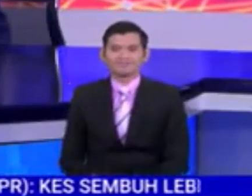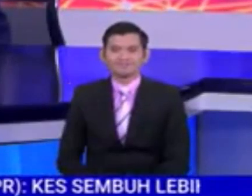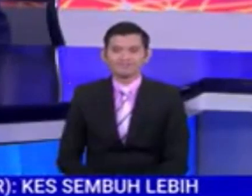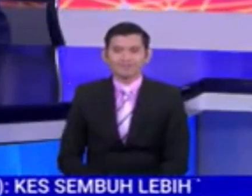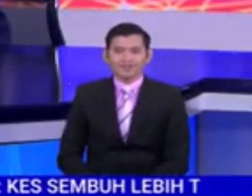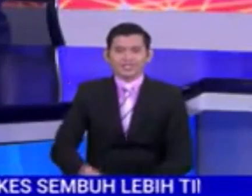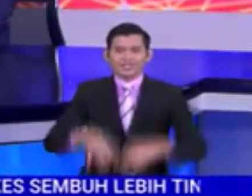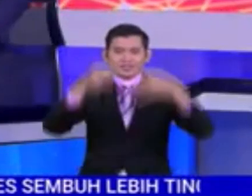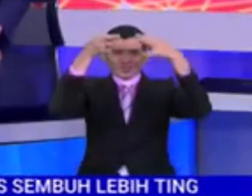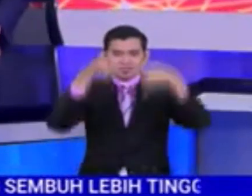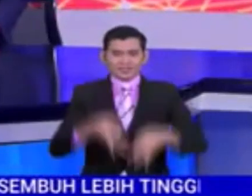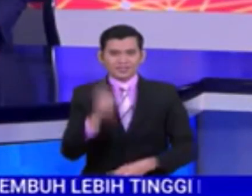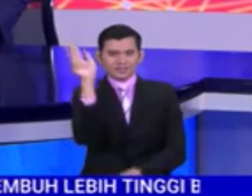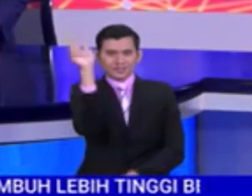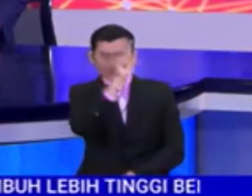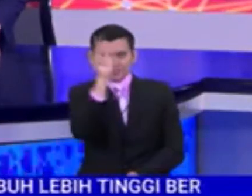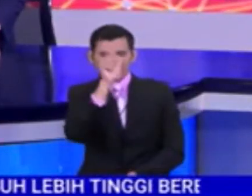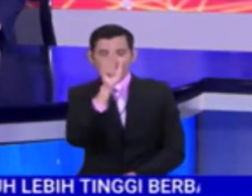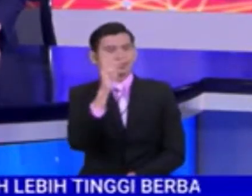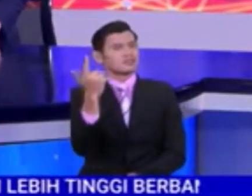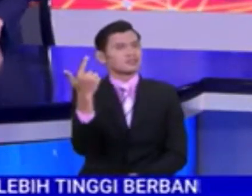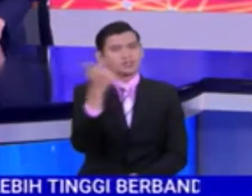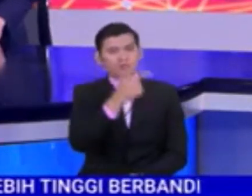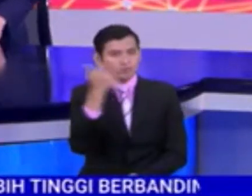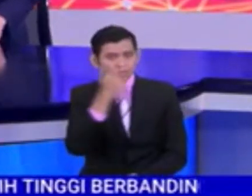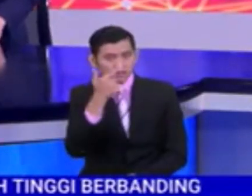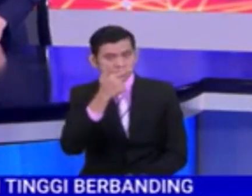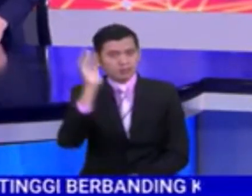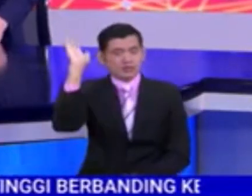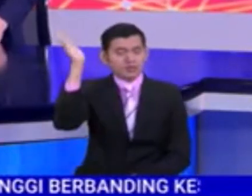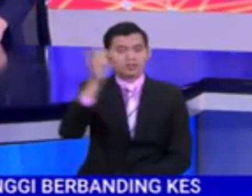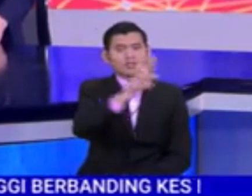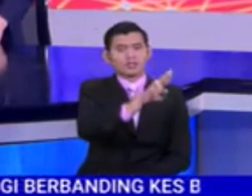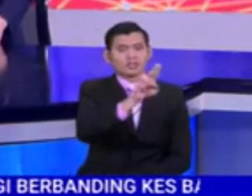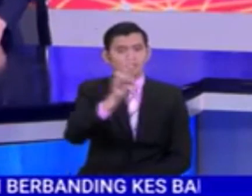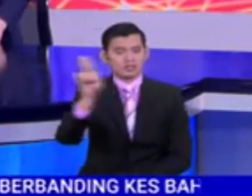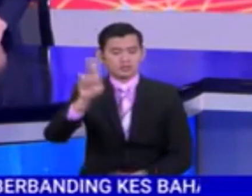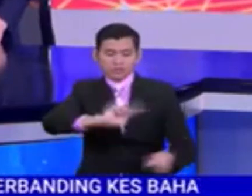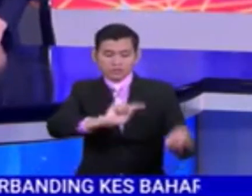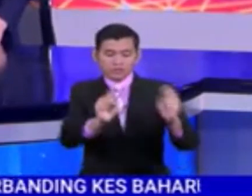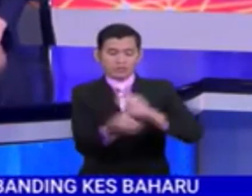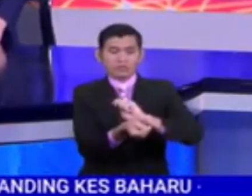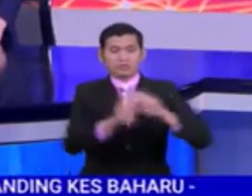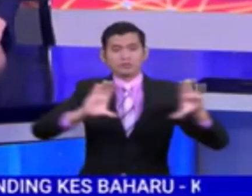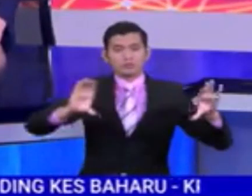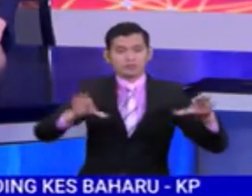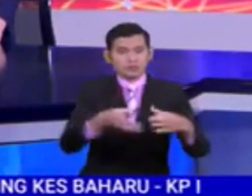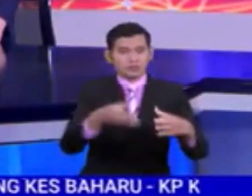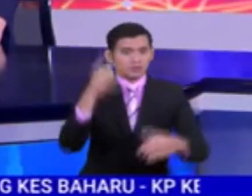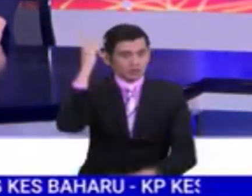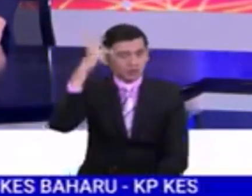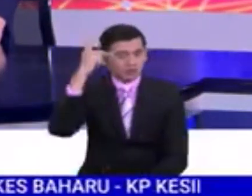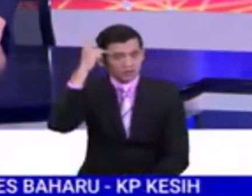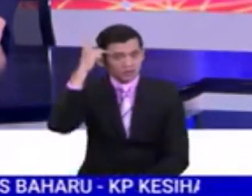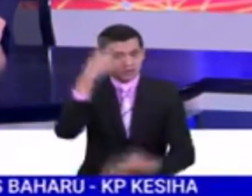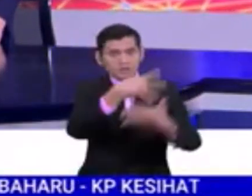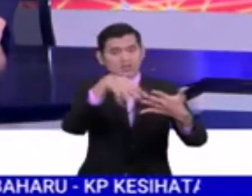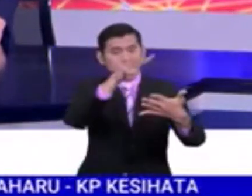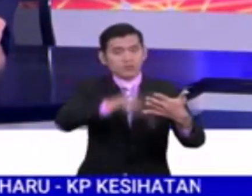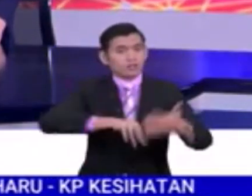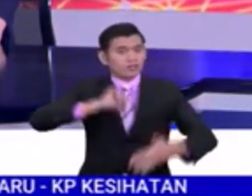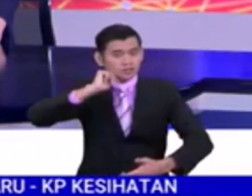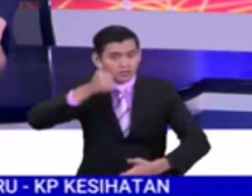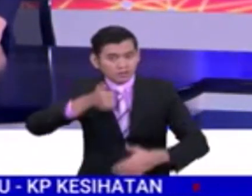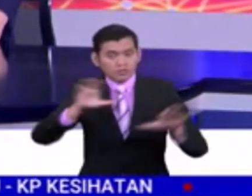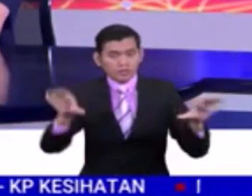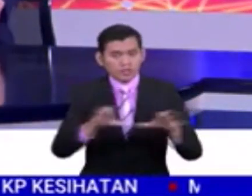Saudara, keputusan kerajaan untuk tidak membentangkan RUU anti-lompat parti yang sepatutnya dijadual esok di Dewan